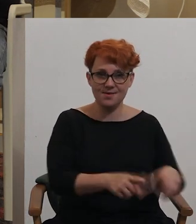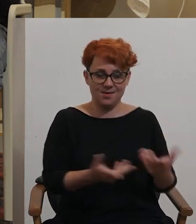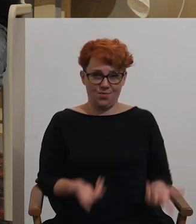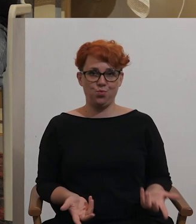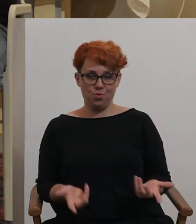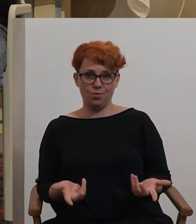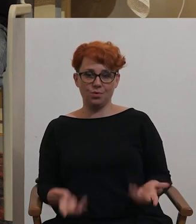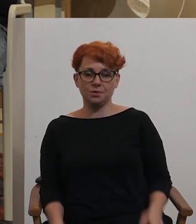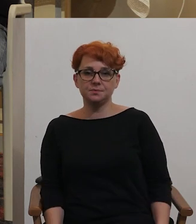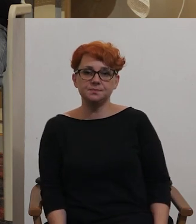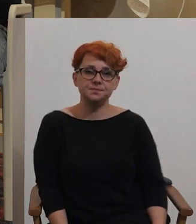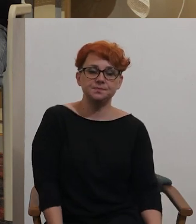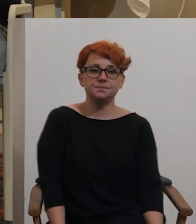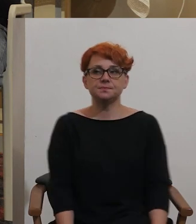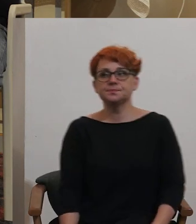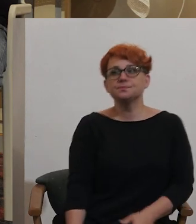pod tym